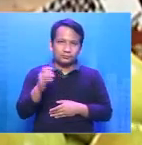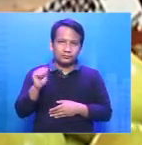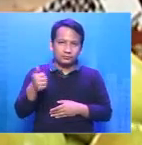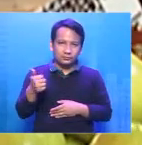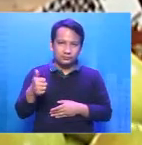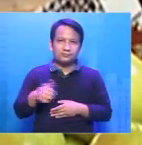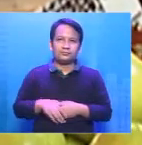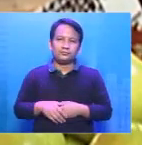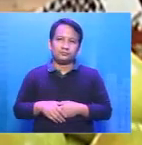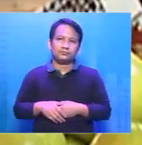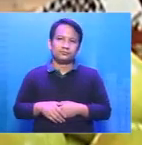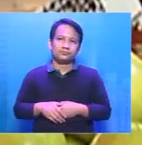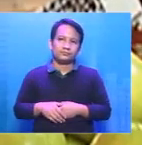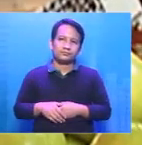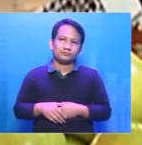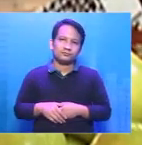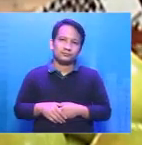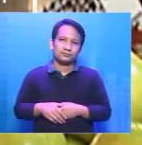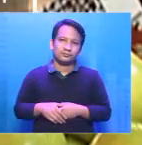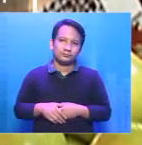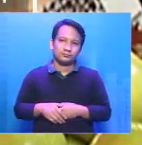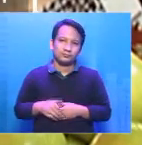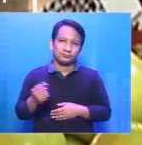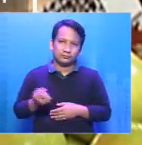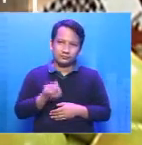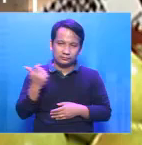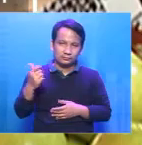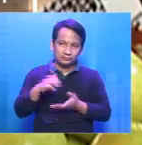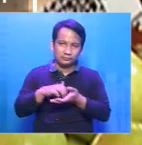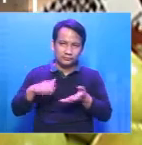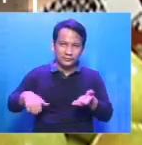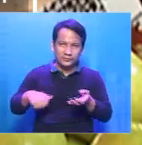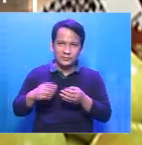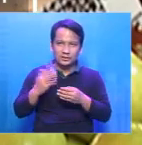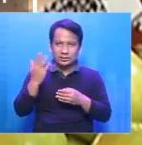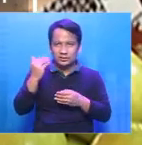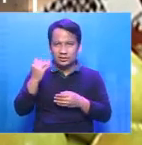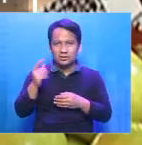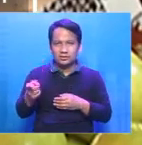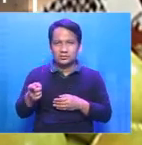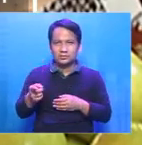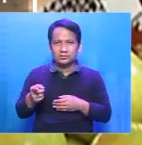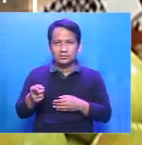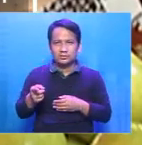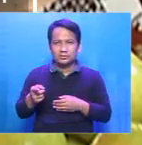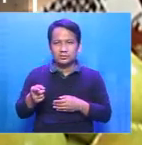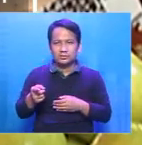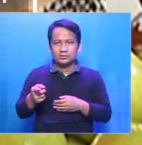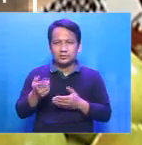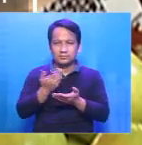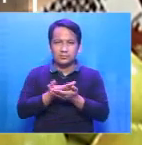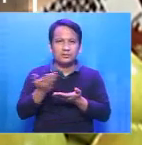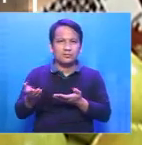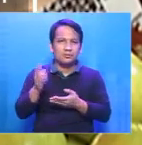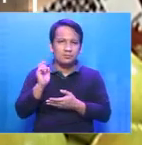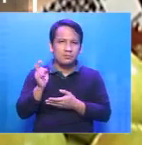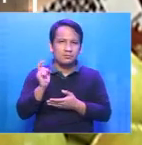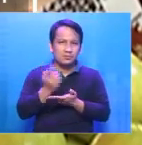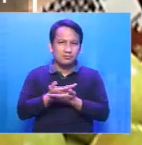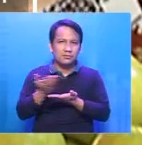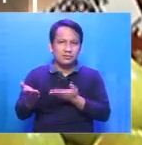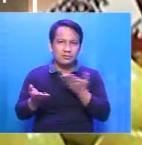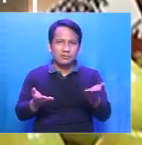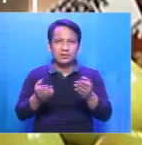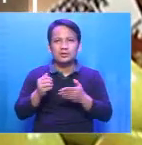110, ganyan. Tatanggalin namin yung pinakabutal. Bakit niyo po ginagawa? Para ho mabilis at